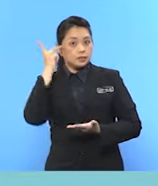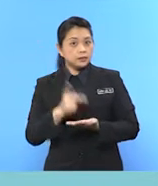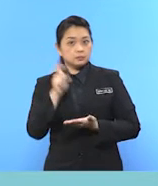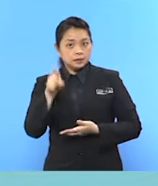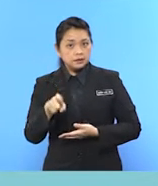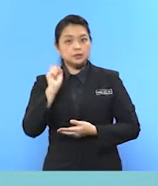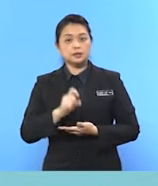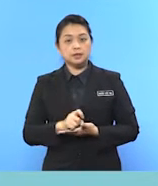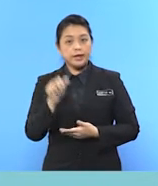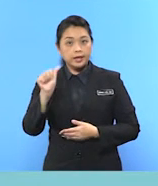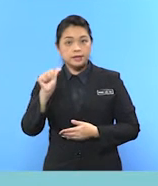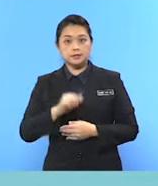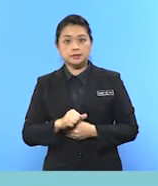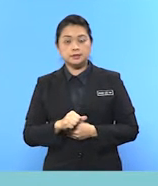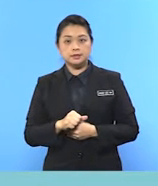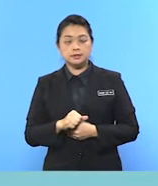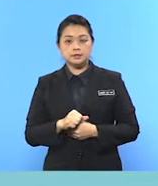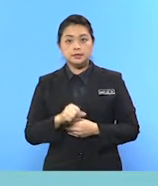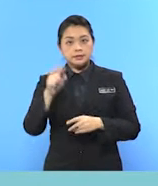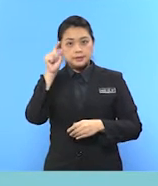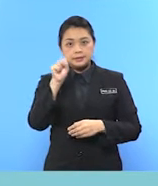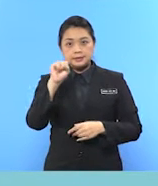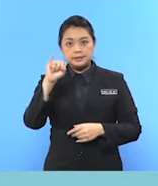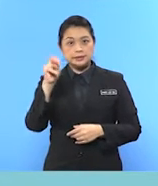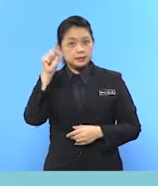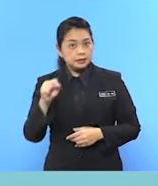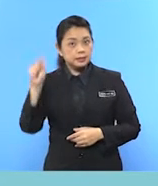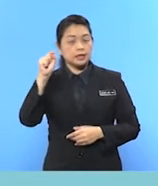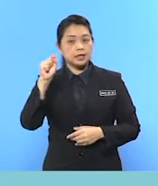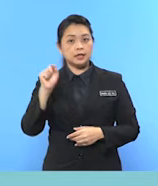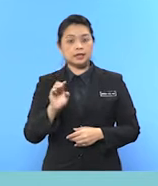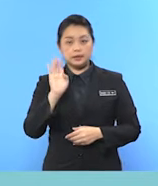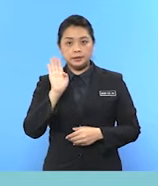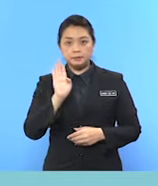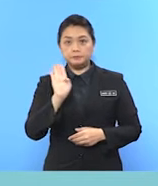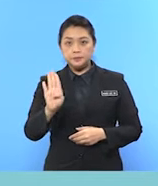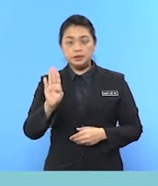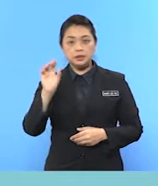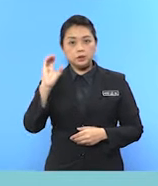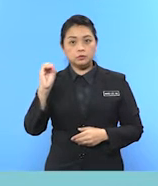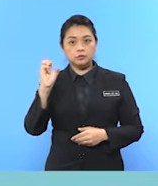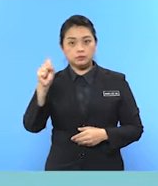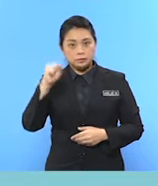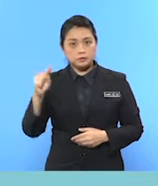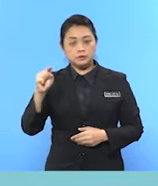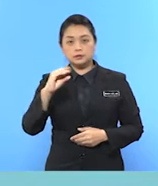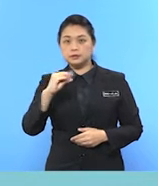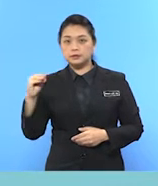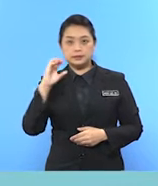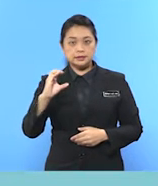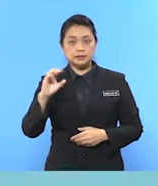Kenal pasti A sin theta, B cos theta dan